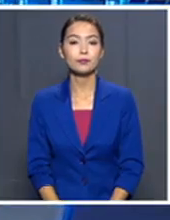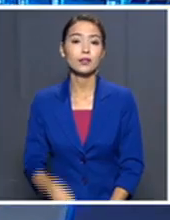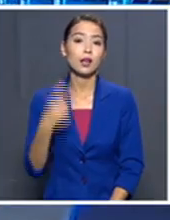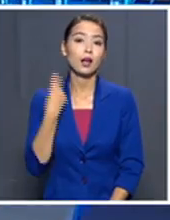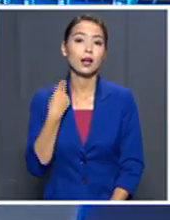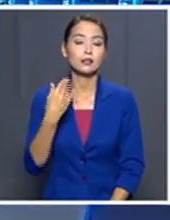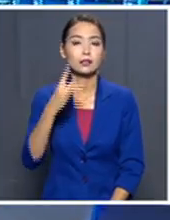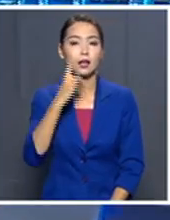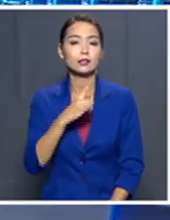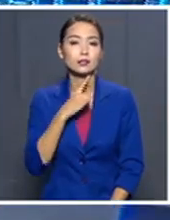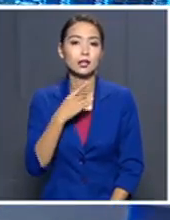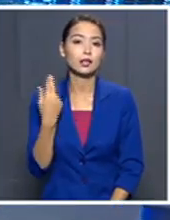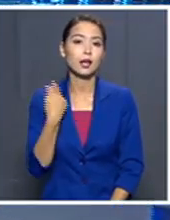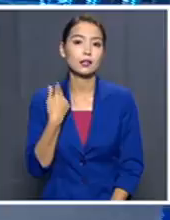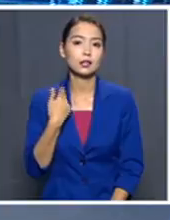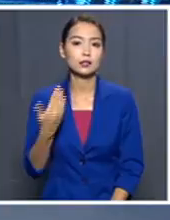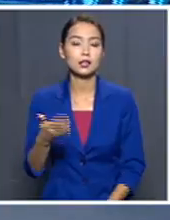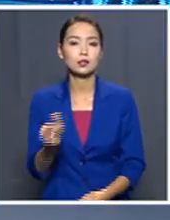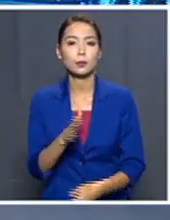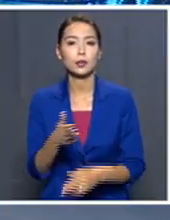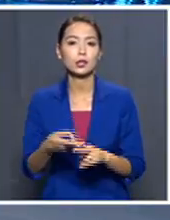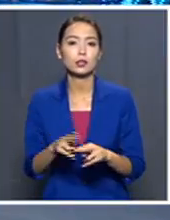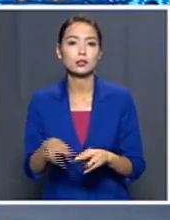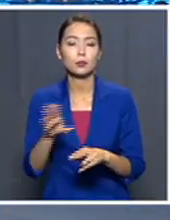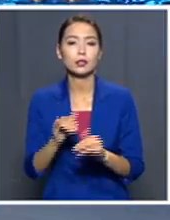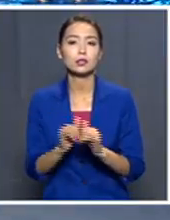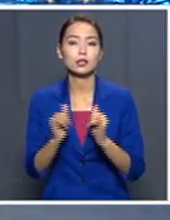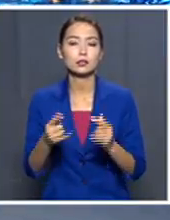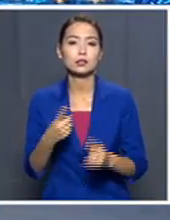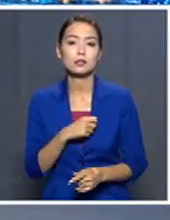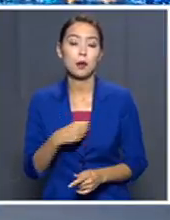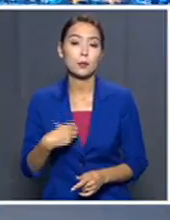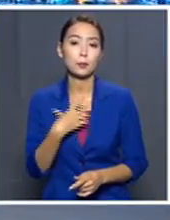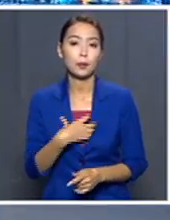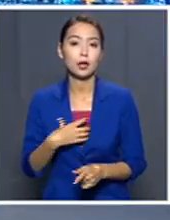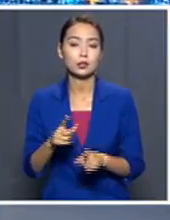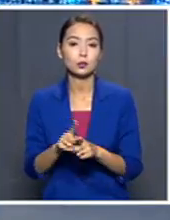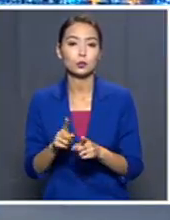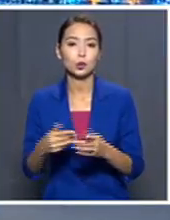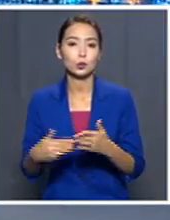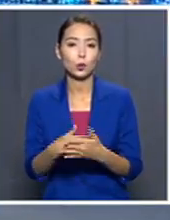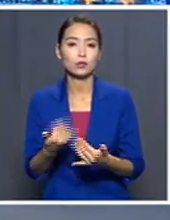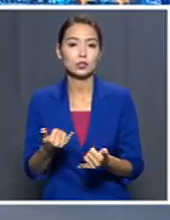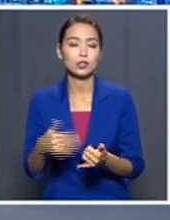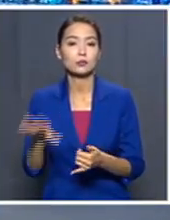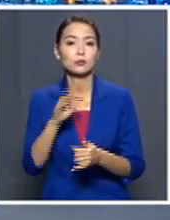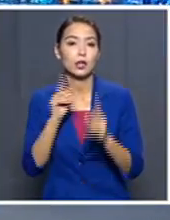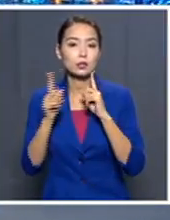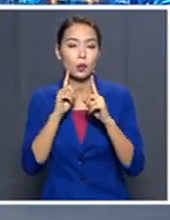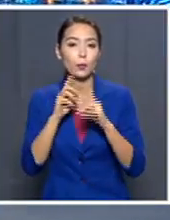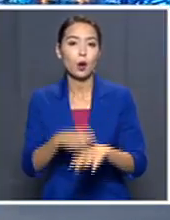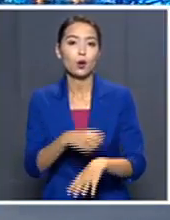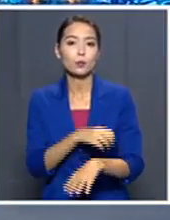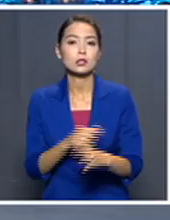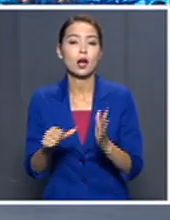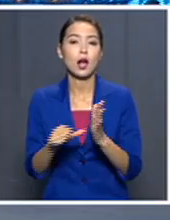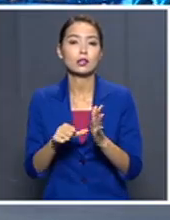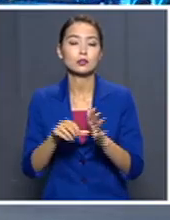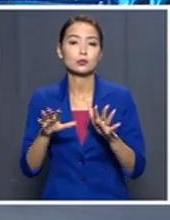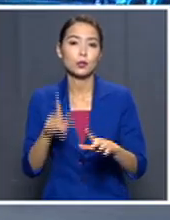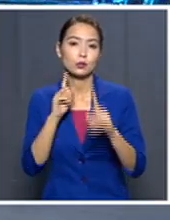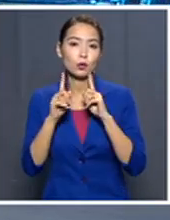Лондонда Қазақстан мен Ұлыбритания қарым-қатынасын нығайтатын тағы бір маңызды басқосу үкіметаралық комиссияның 6-шы отырысы